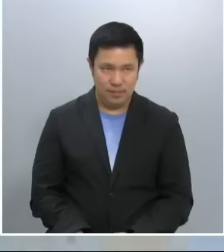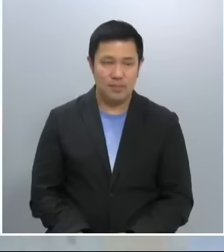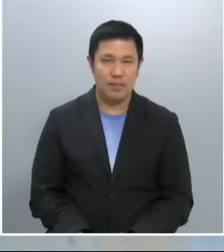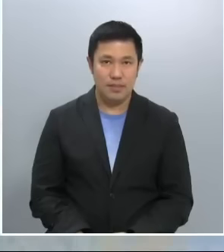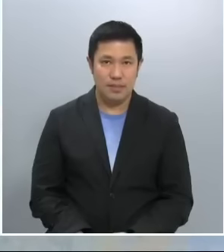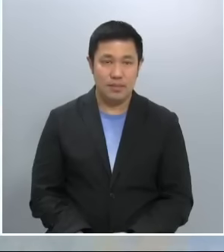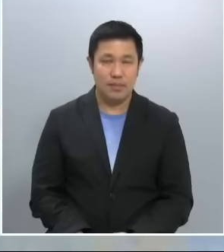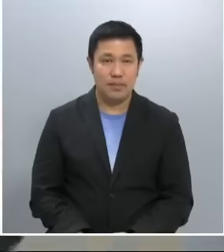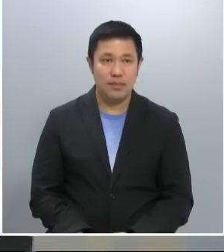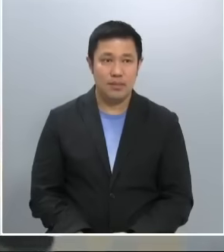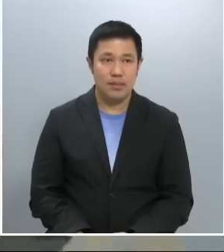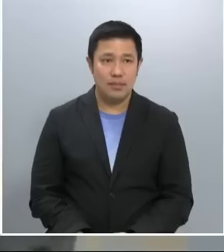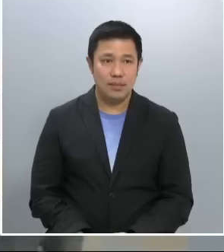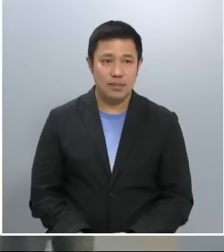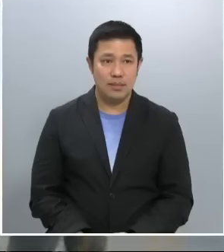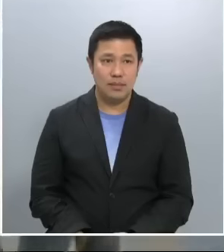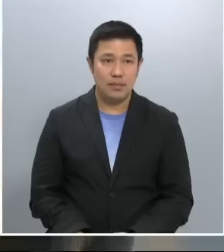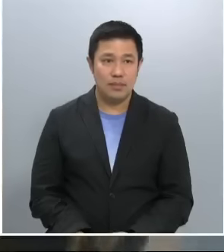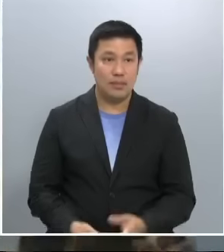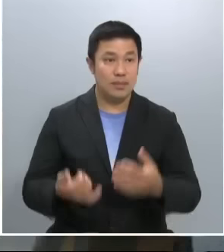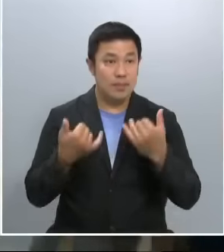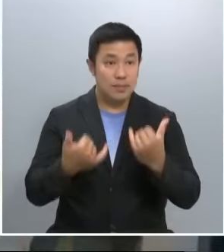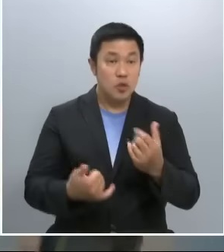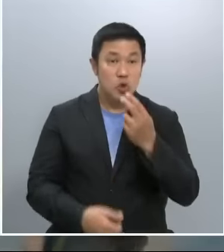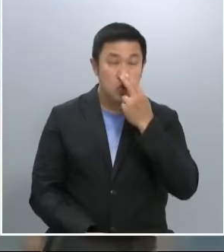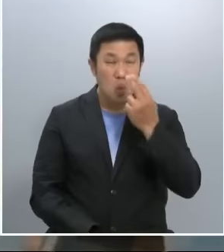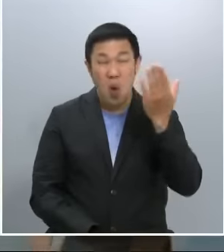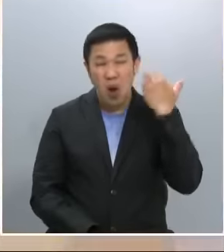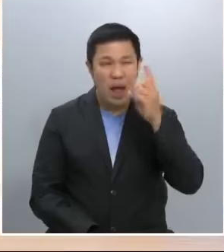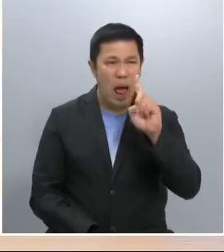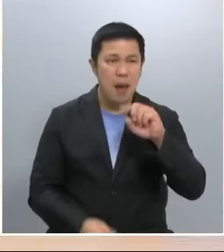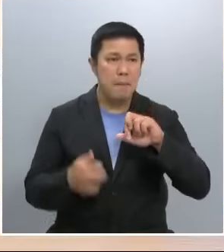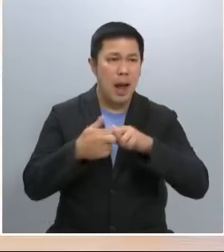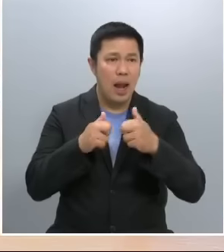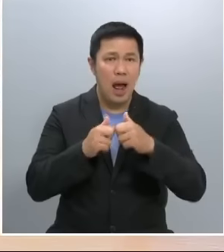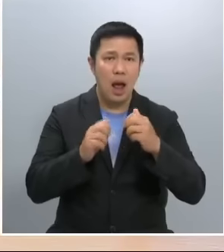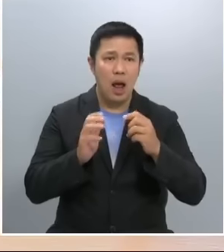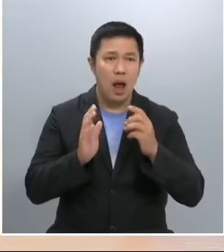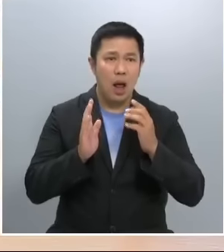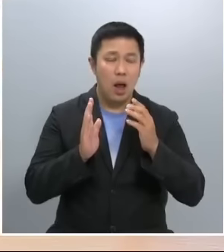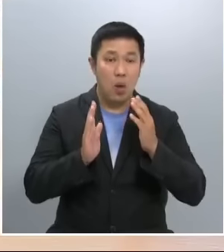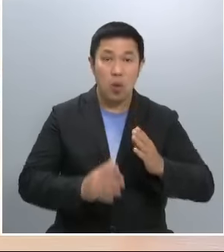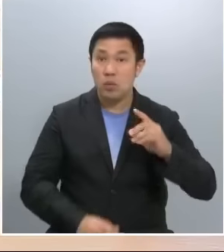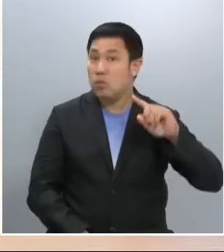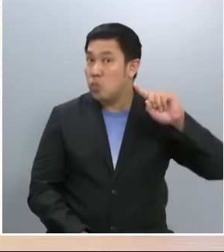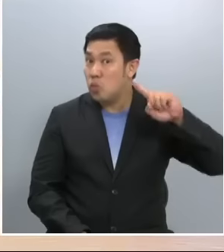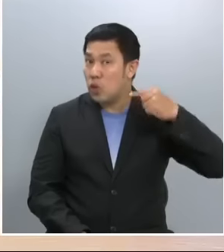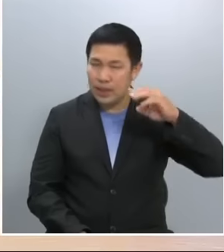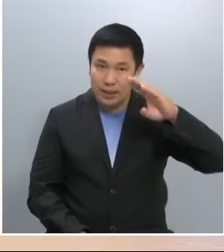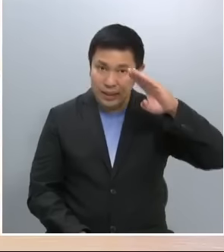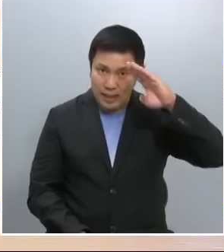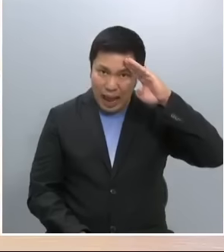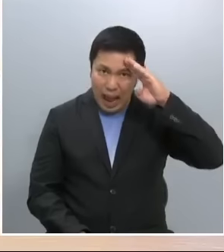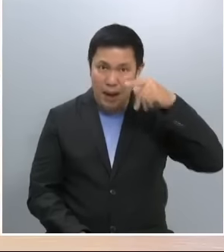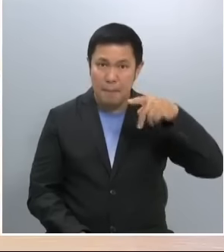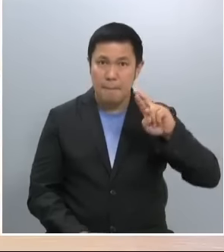ท่านผู้ชมมาดูความคืบหน้าประเด็นใหญ่เมื่อวันก่อนกรณีอาสาสักหารพราหญิงท่านหนึ่งไปยื่น